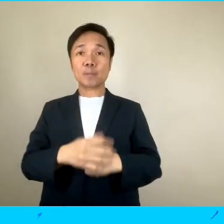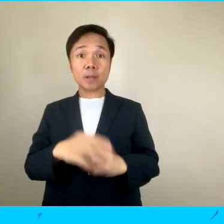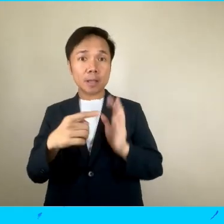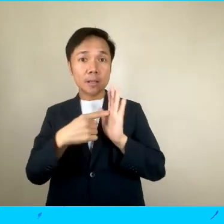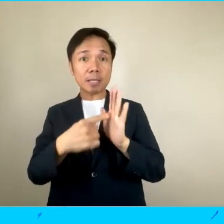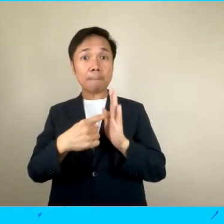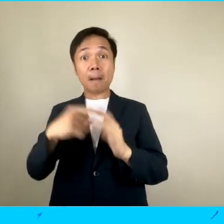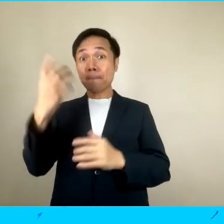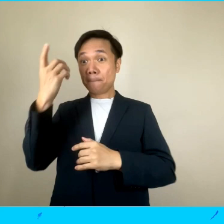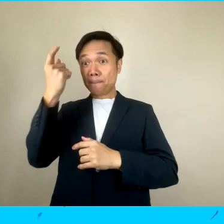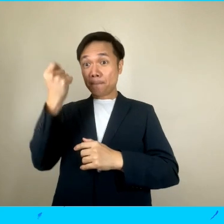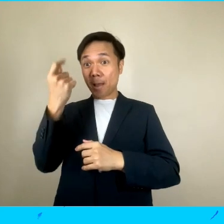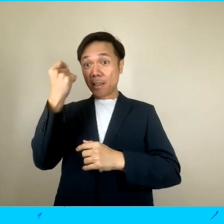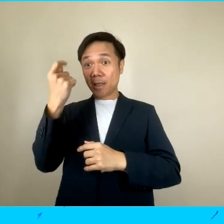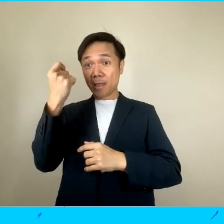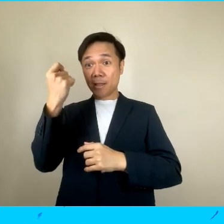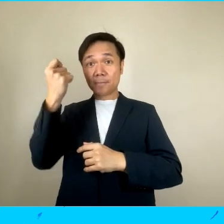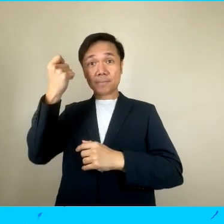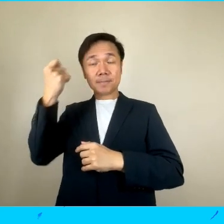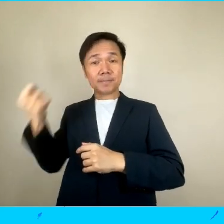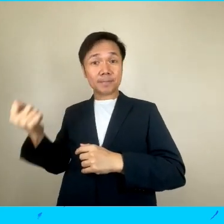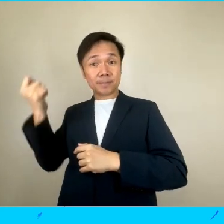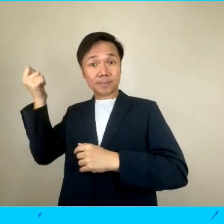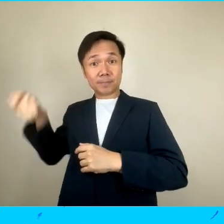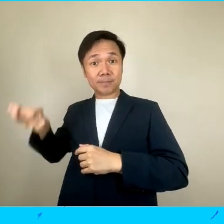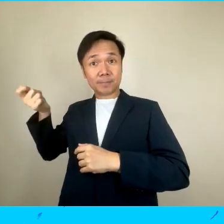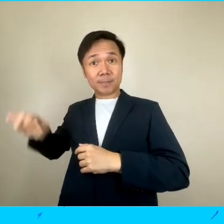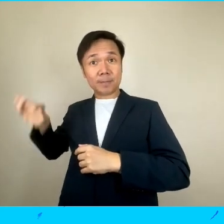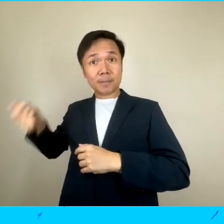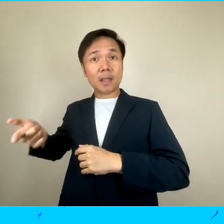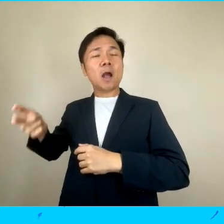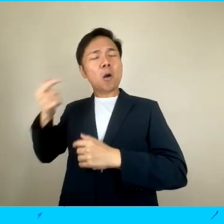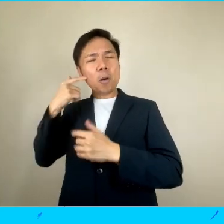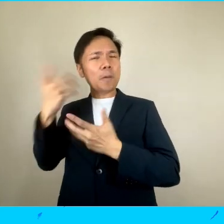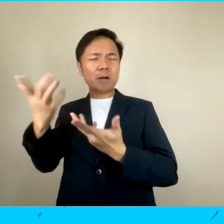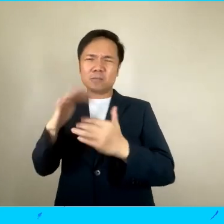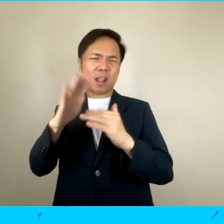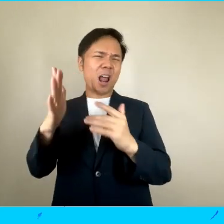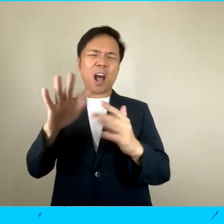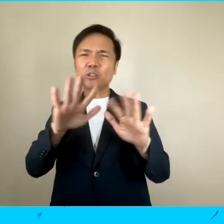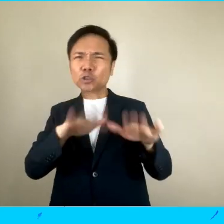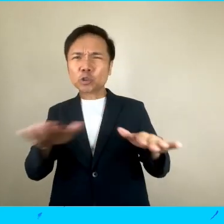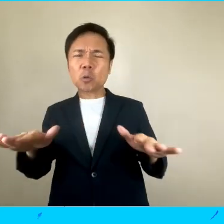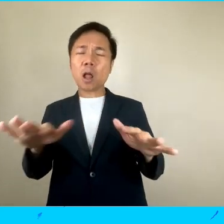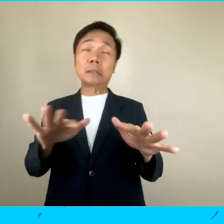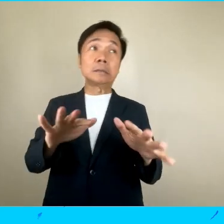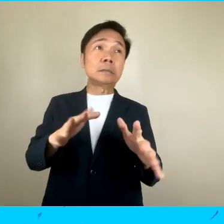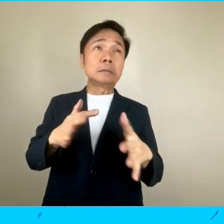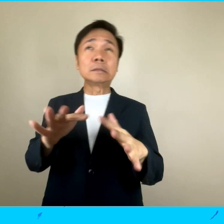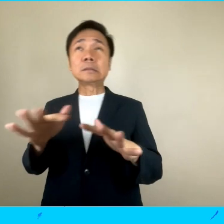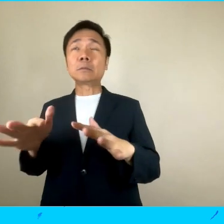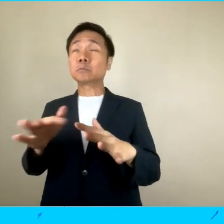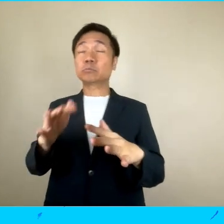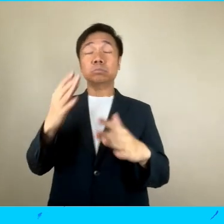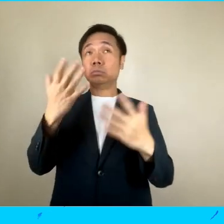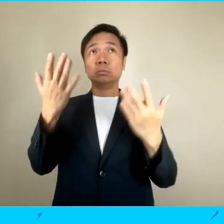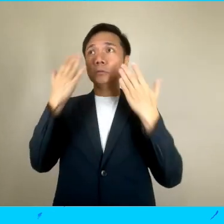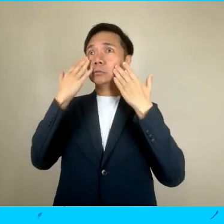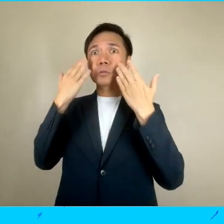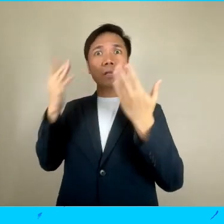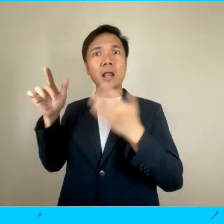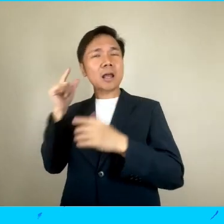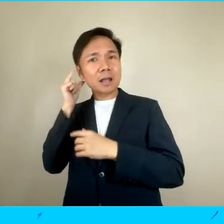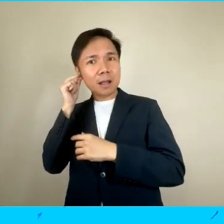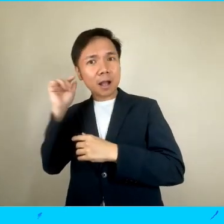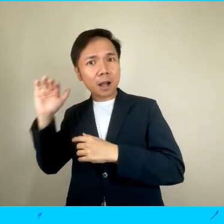Juste pour vous donner un exemple, on a des transferts en espèces, sont un instrument pour assurer